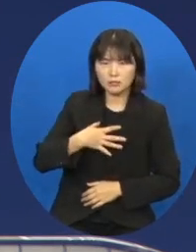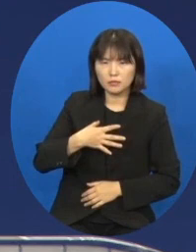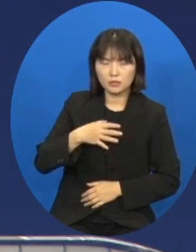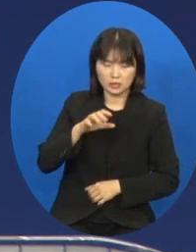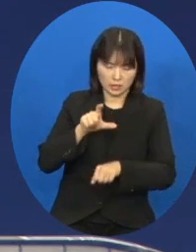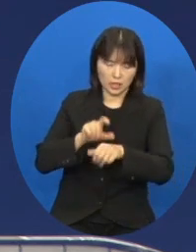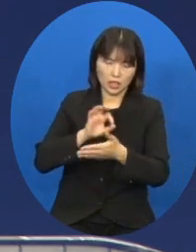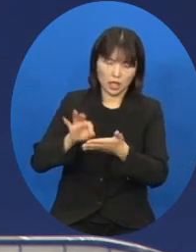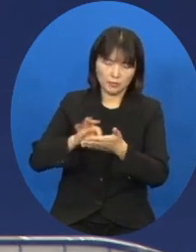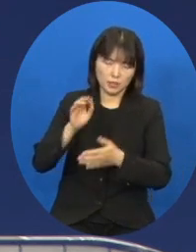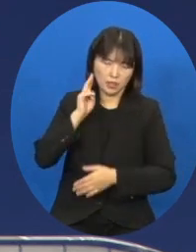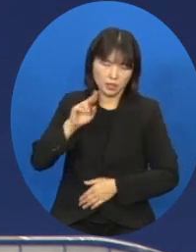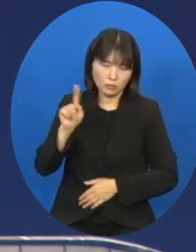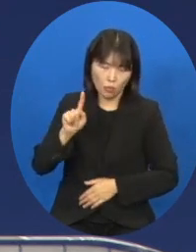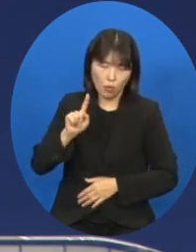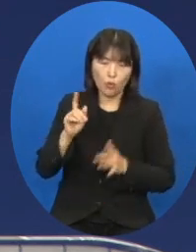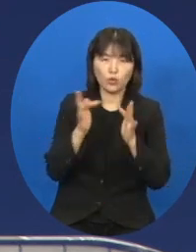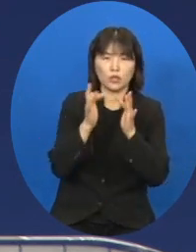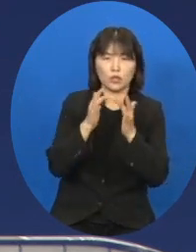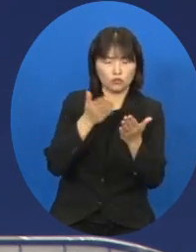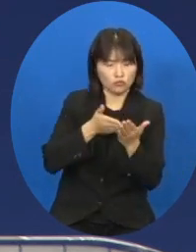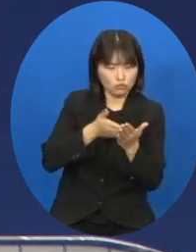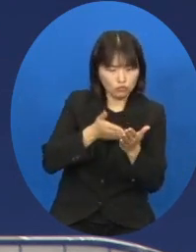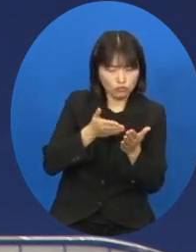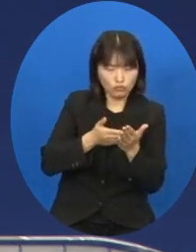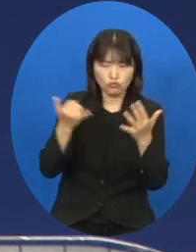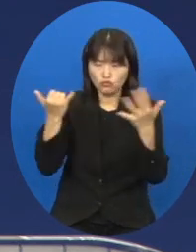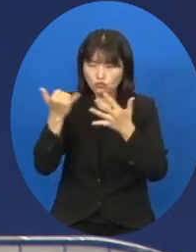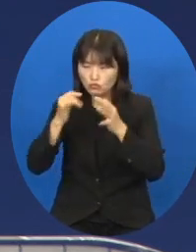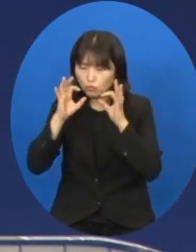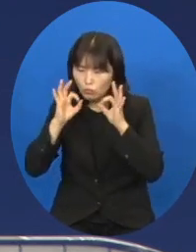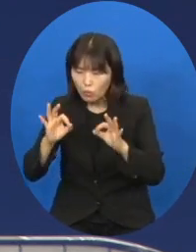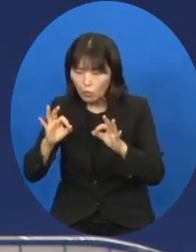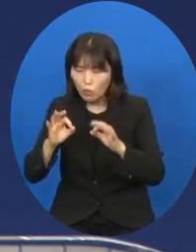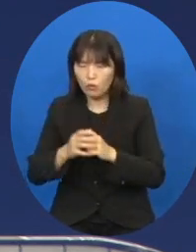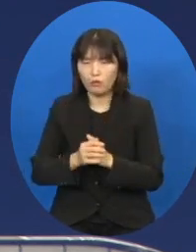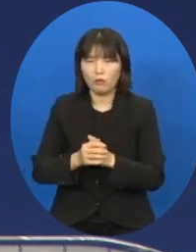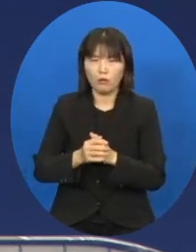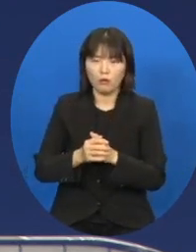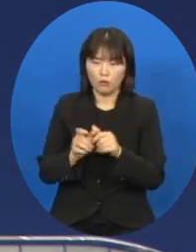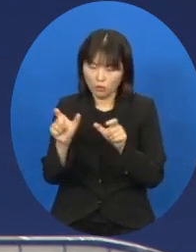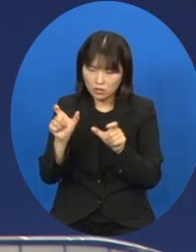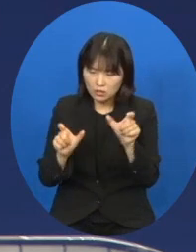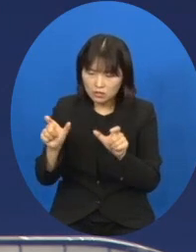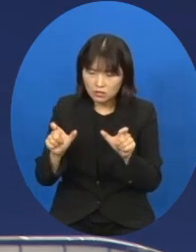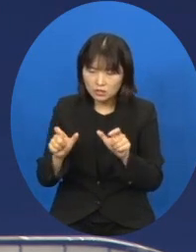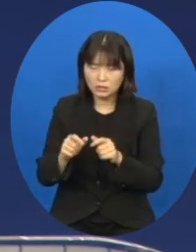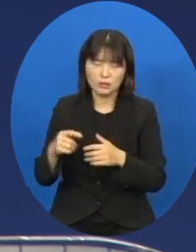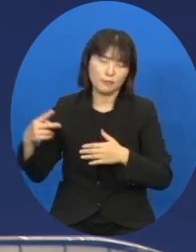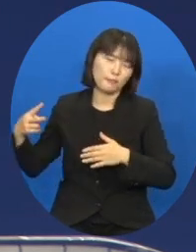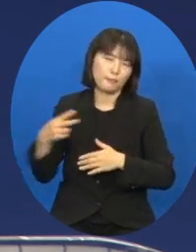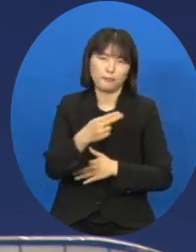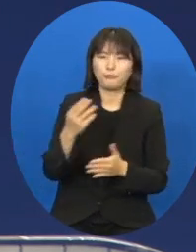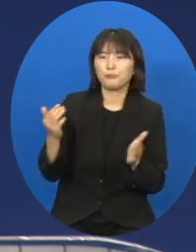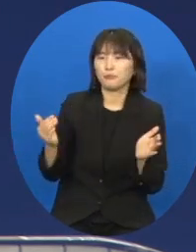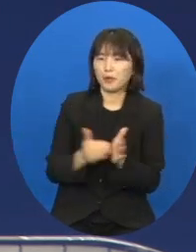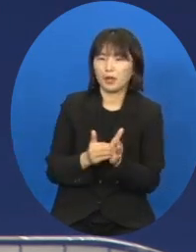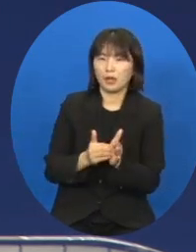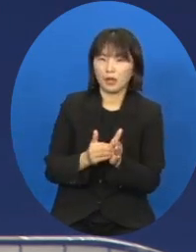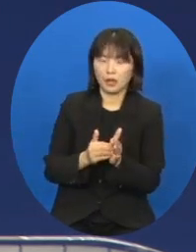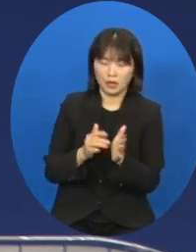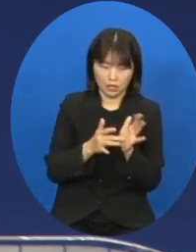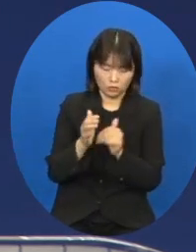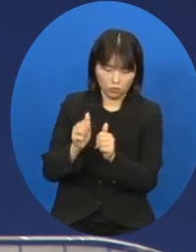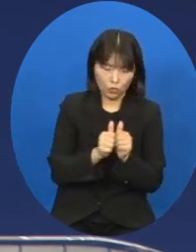낭비가 심했던 인터넷 뉴스, 유튜브 보기가 또 댓글 달기가 이제는 끊어졌다.